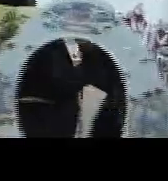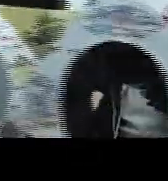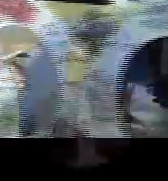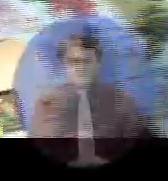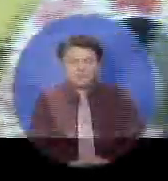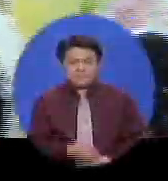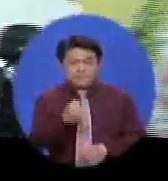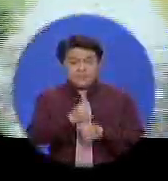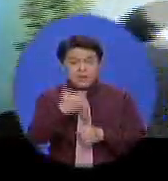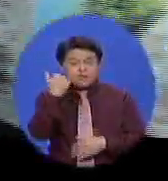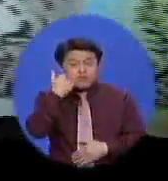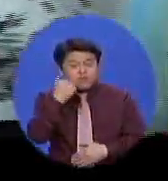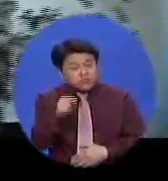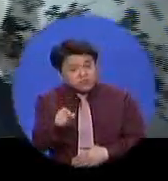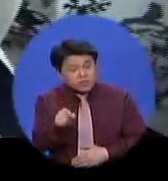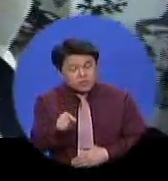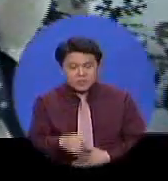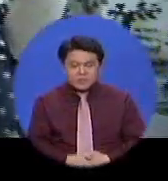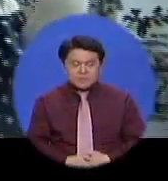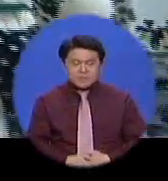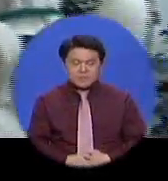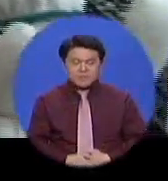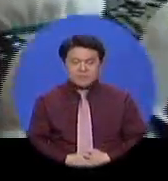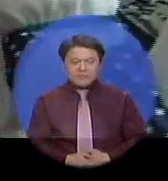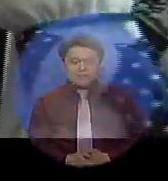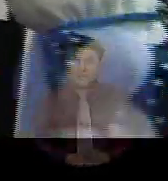누가 만든 걸까요?